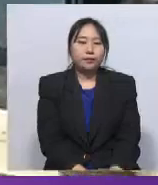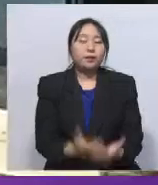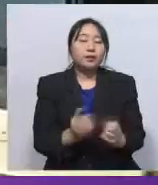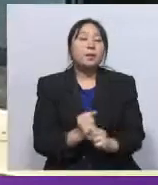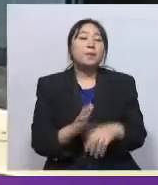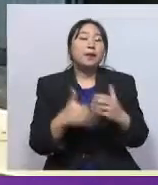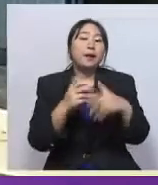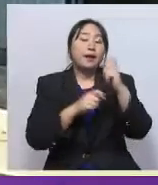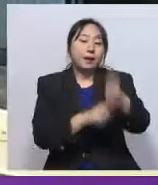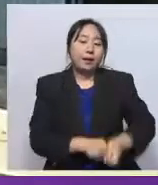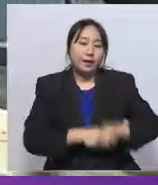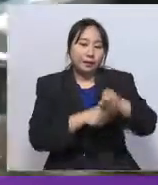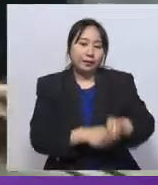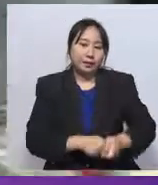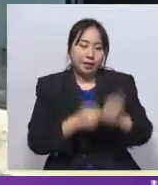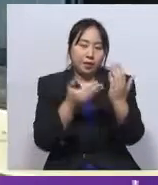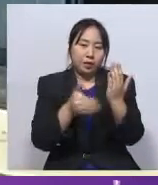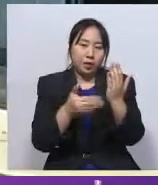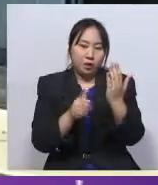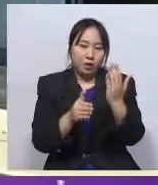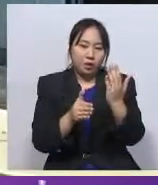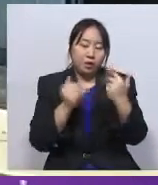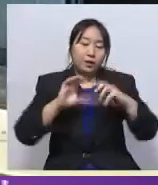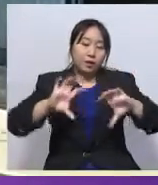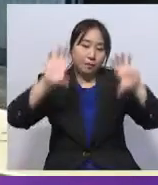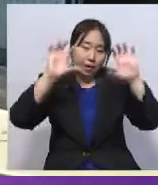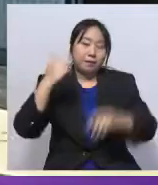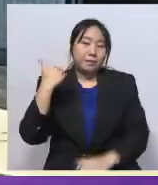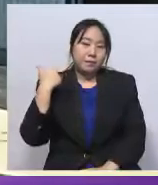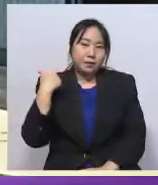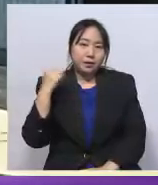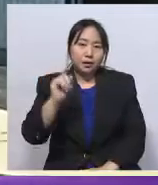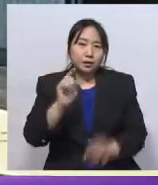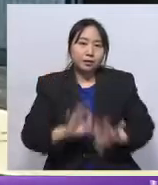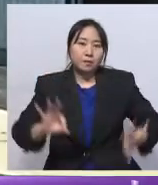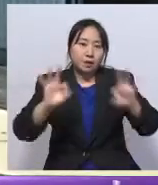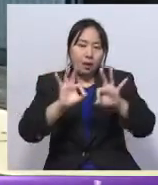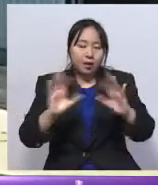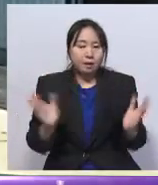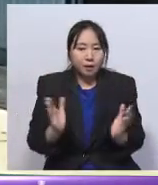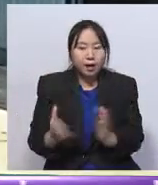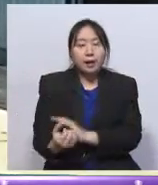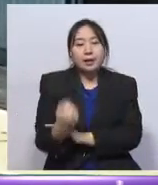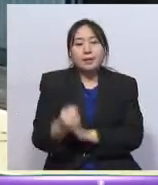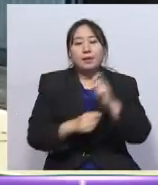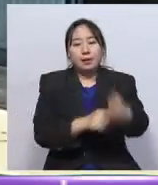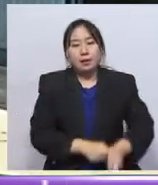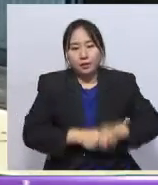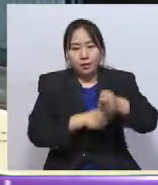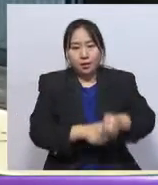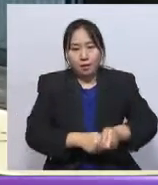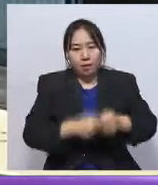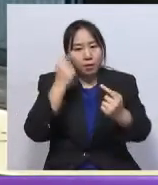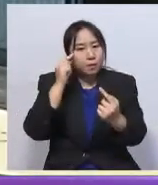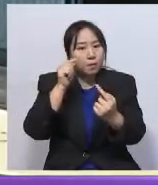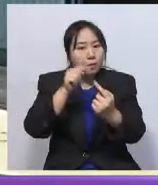พัฒนาด้านการเกษตรในพื้นที่ภาคตะวันออกนะคะรัฐบาลได้มีการเน้นย้ำในเรื่องของการสร้างความเข้มแข็งให้กับเกษตรกรค่ะมุ่งเน้น